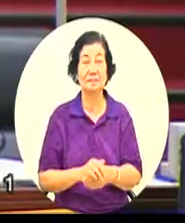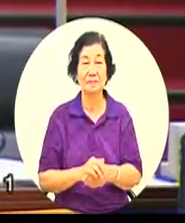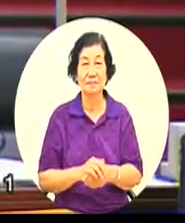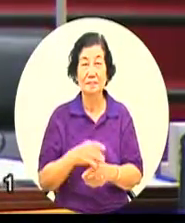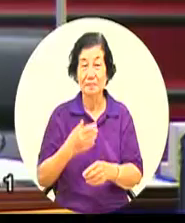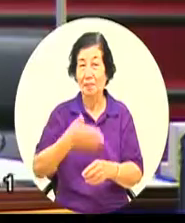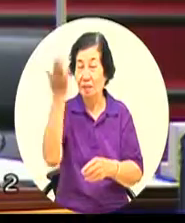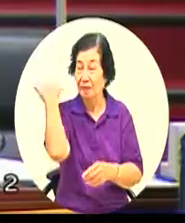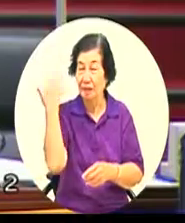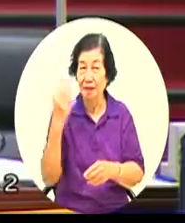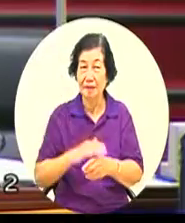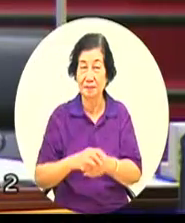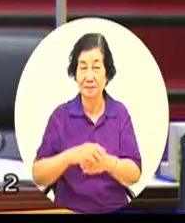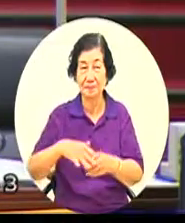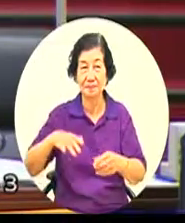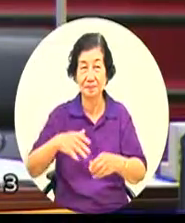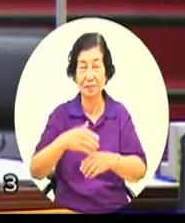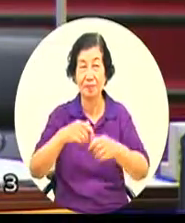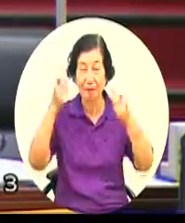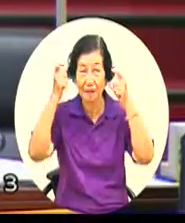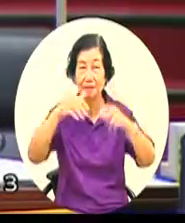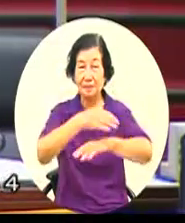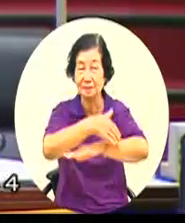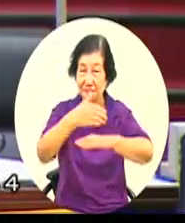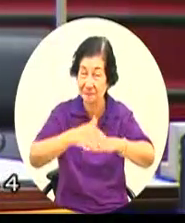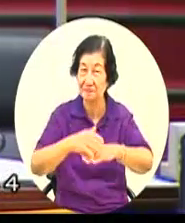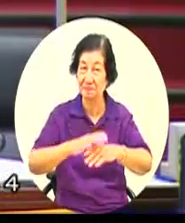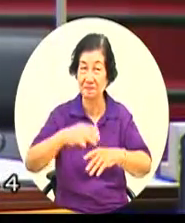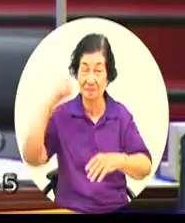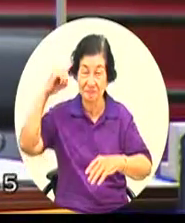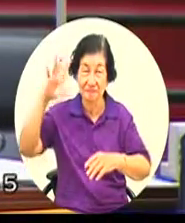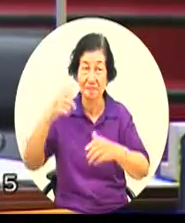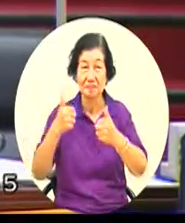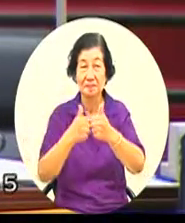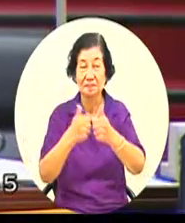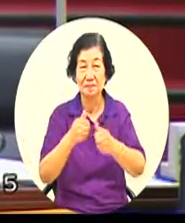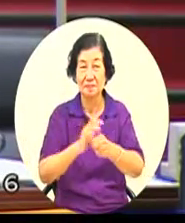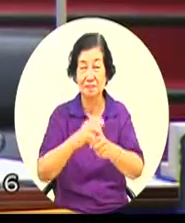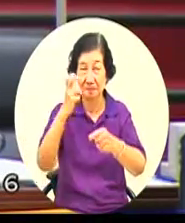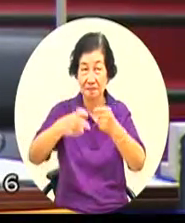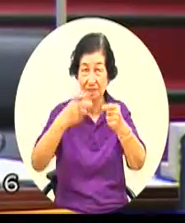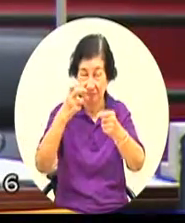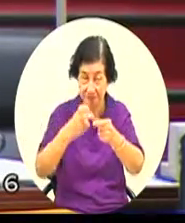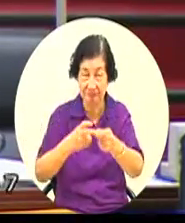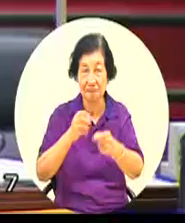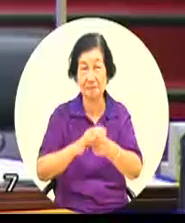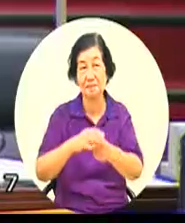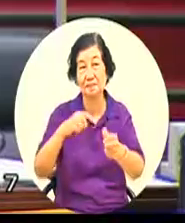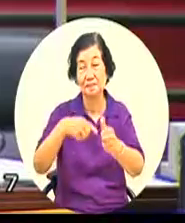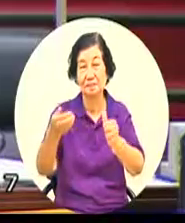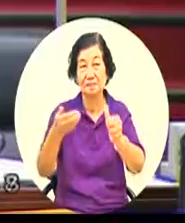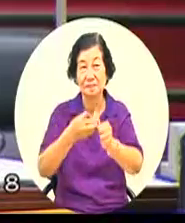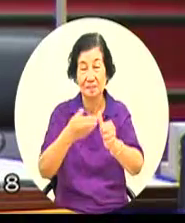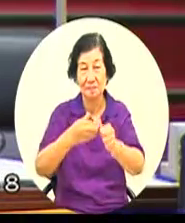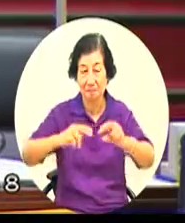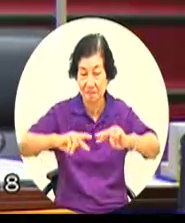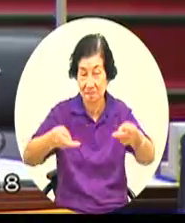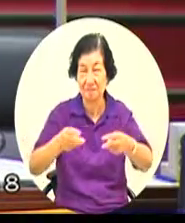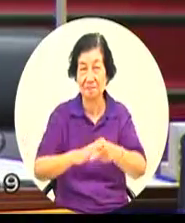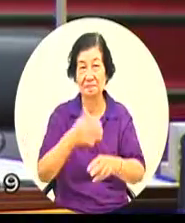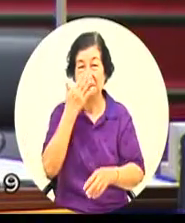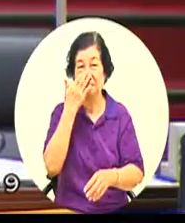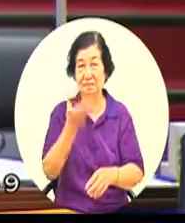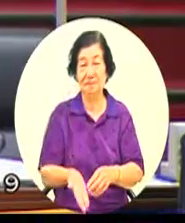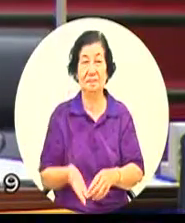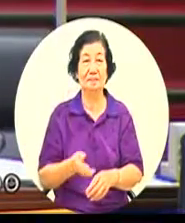县教师会，我是创会理事长。但这20年来的教育改革活动呢，坦白说是失败的。那失败的原因